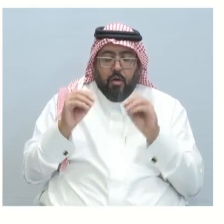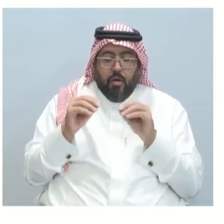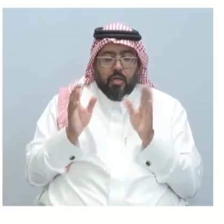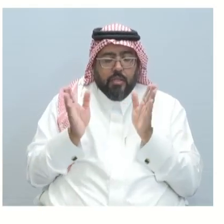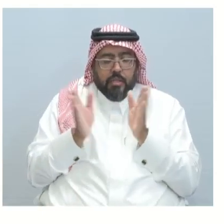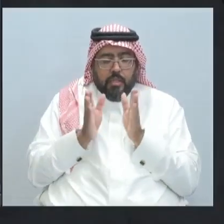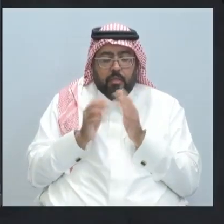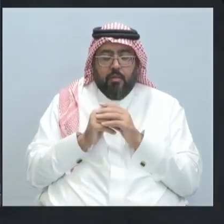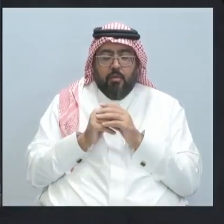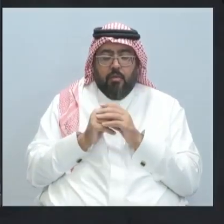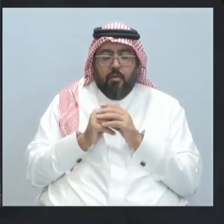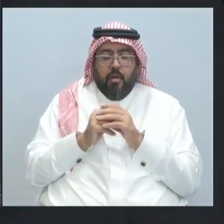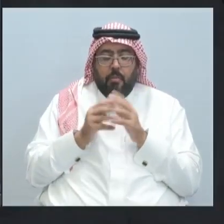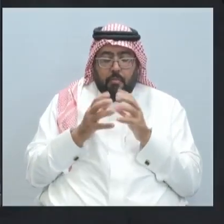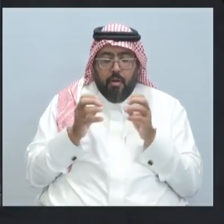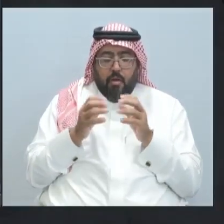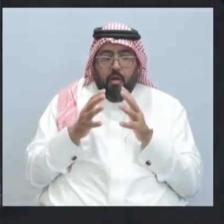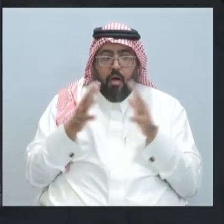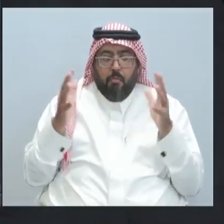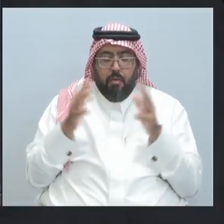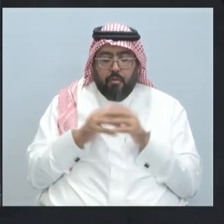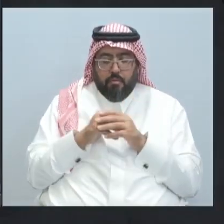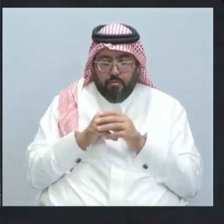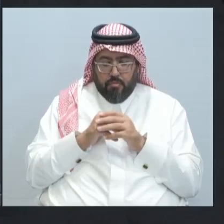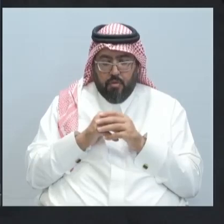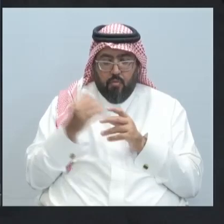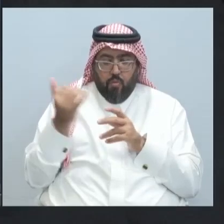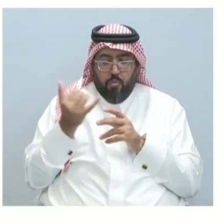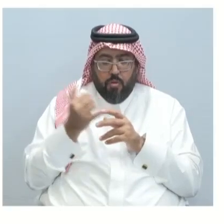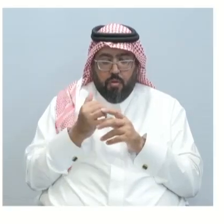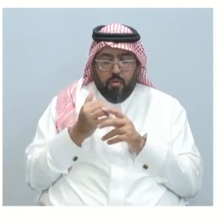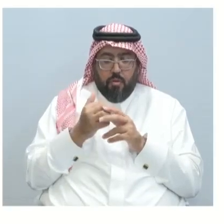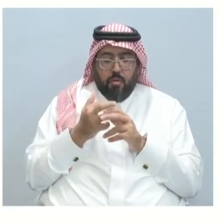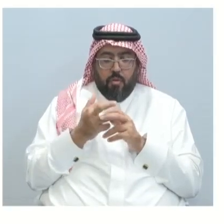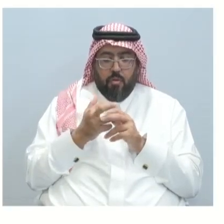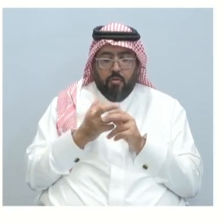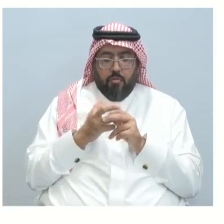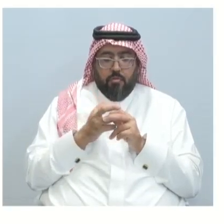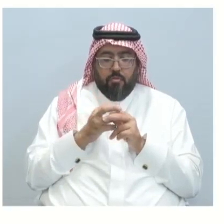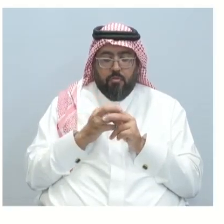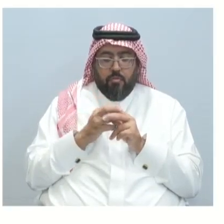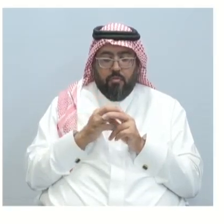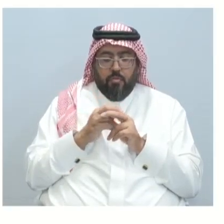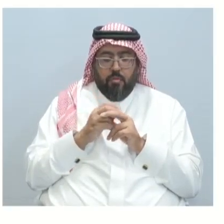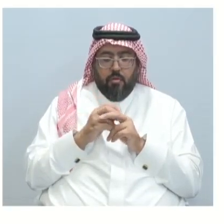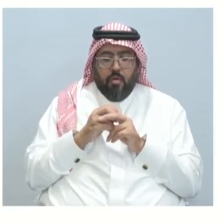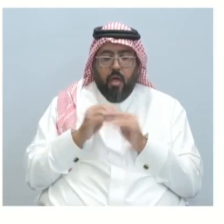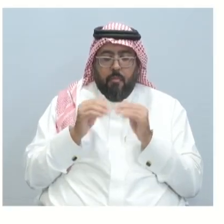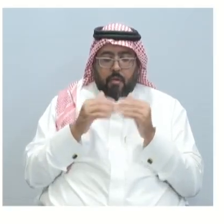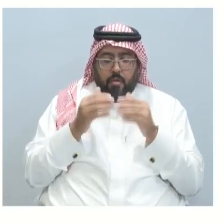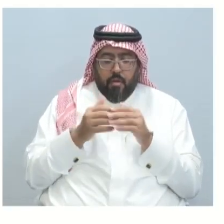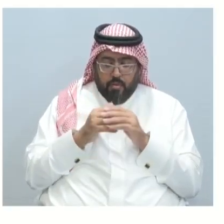قصيره ومعانيها كبيره لهذا من المهم ان نحرص على حفظ هذا الحديث بعد